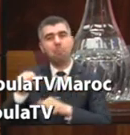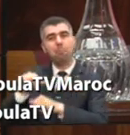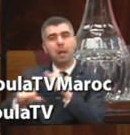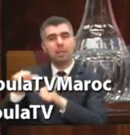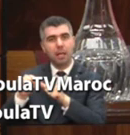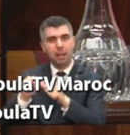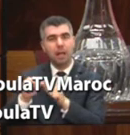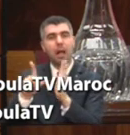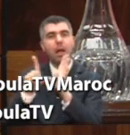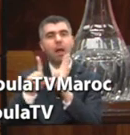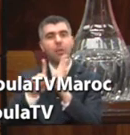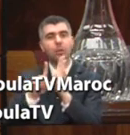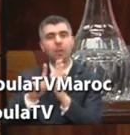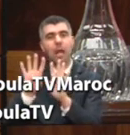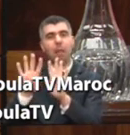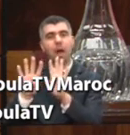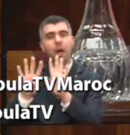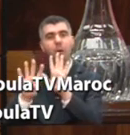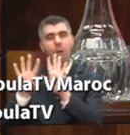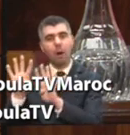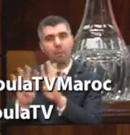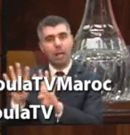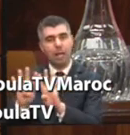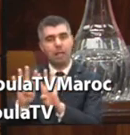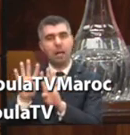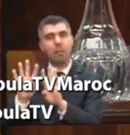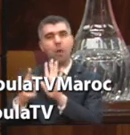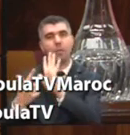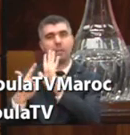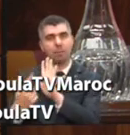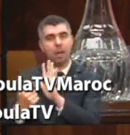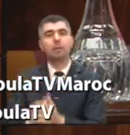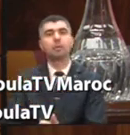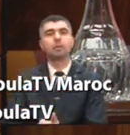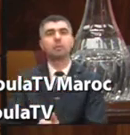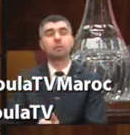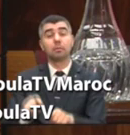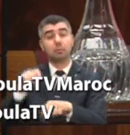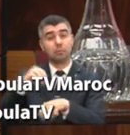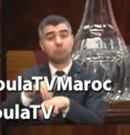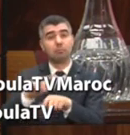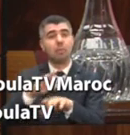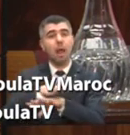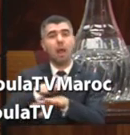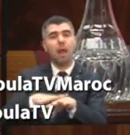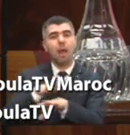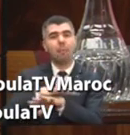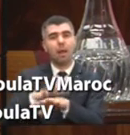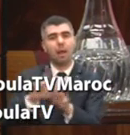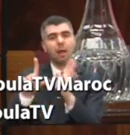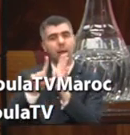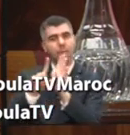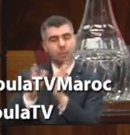44 و77 من القانون التنظيمي رقم 111/14 يتعلق بالجهات. مقترح